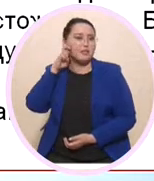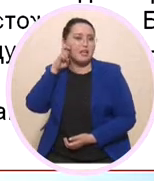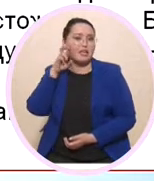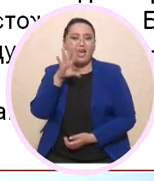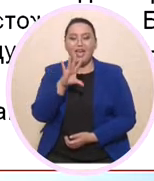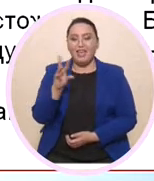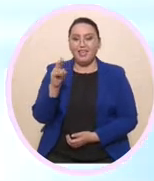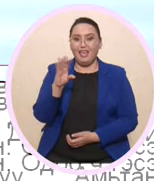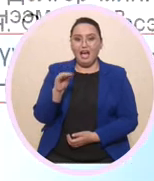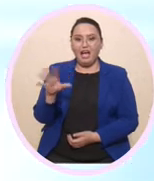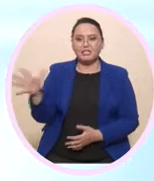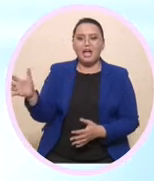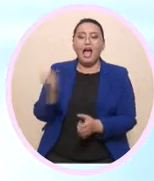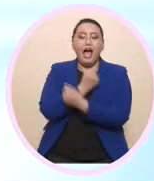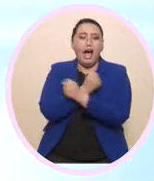бодож байна хөөдтэй.